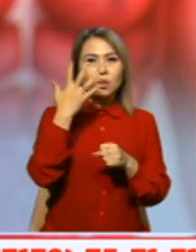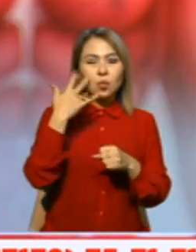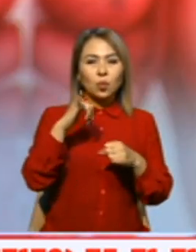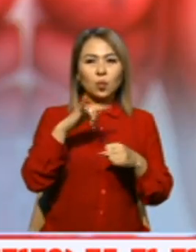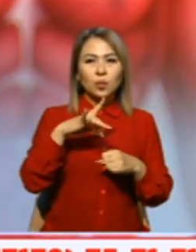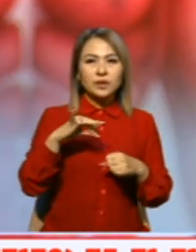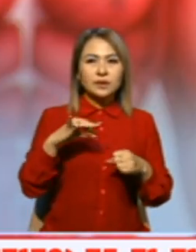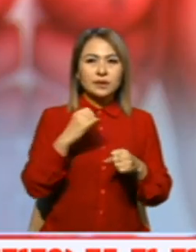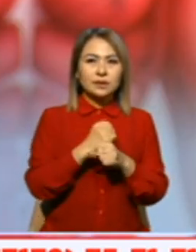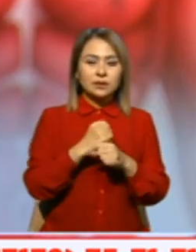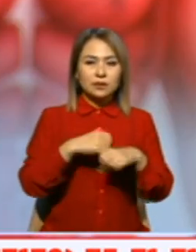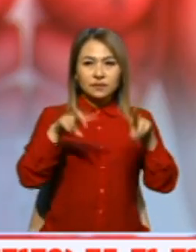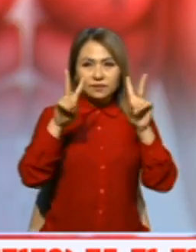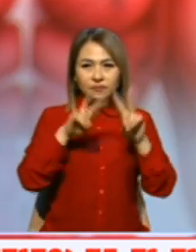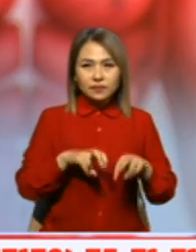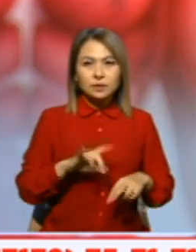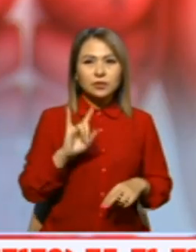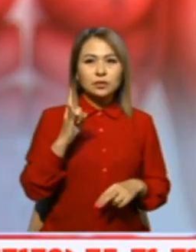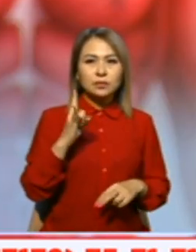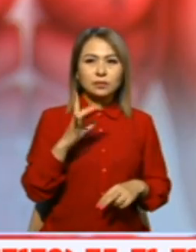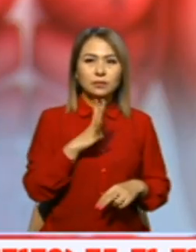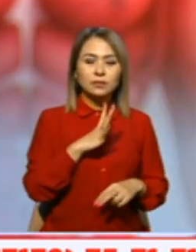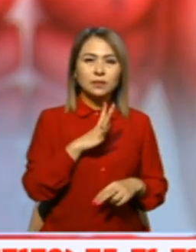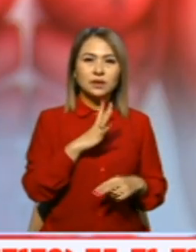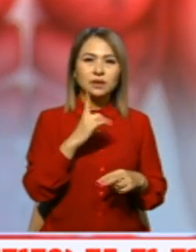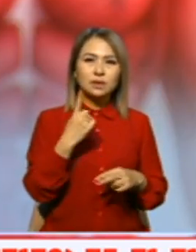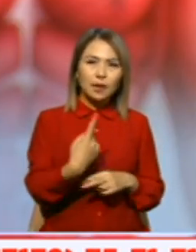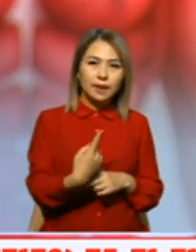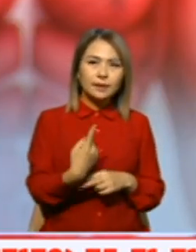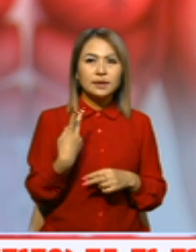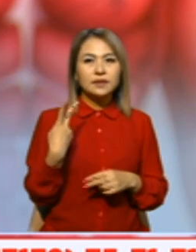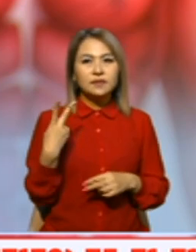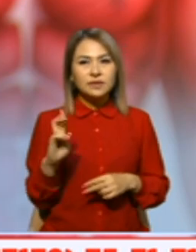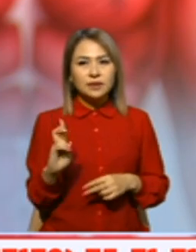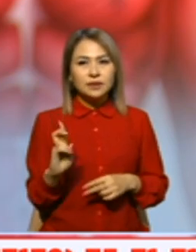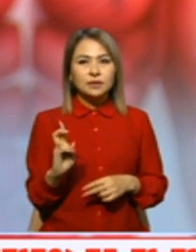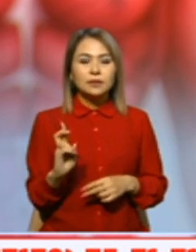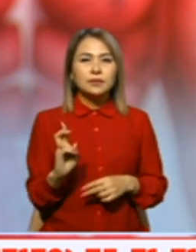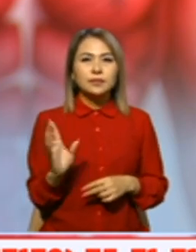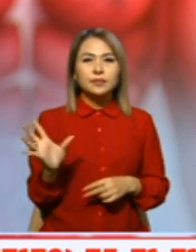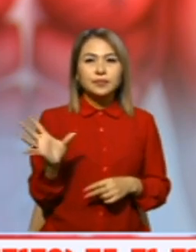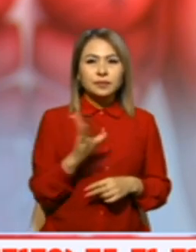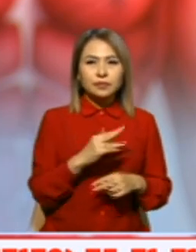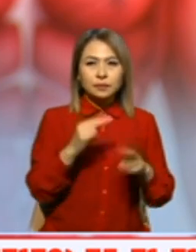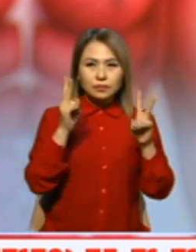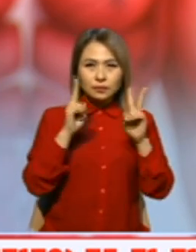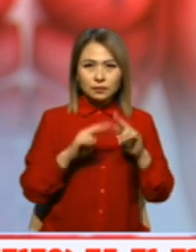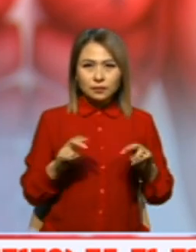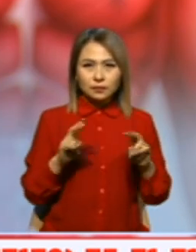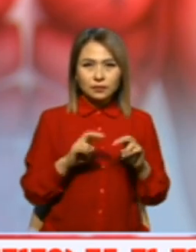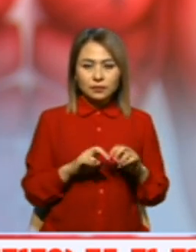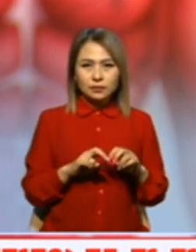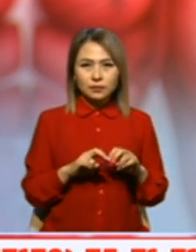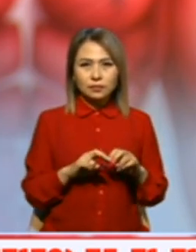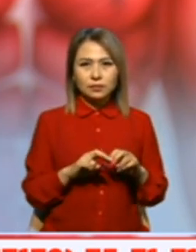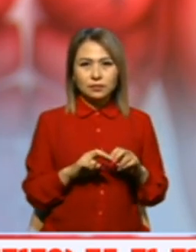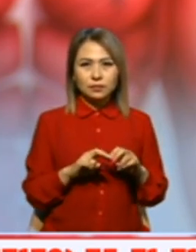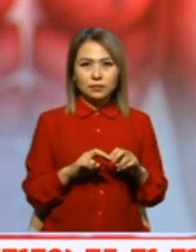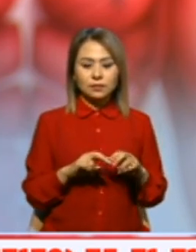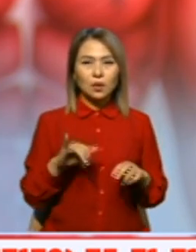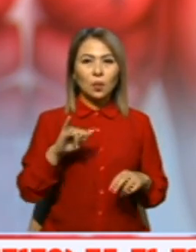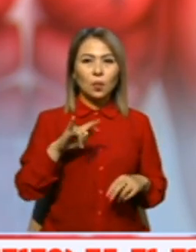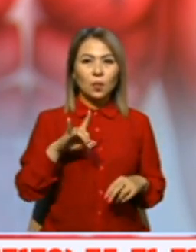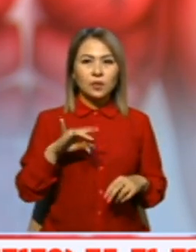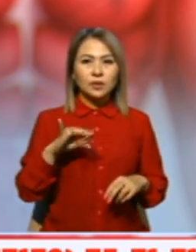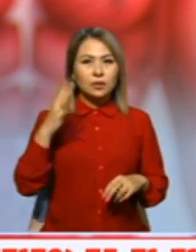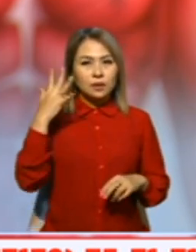осы ананың құрсағында сәбидің бір ұрықты болмаса екі ұрықты егіз балалар ма, бәріне анықтай аламыз. Жаңағы УЗИ скрининг